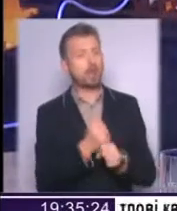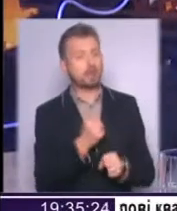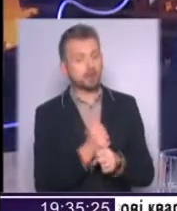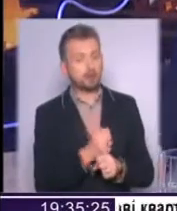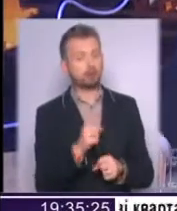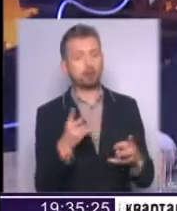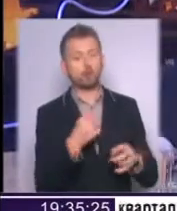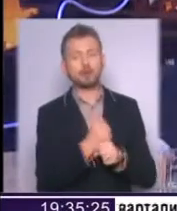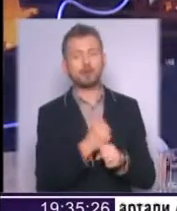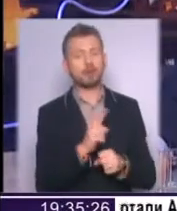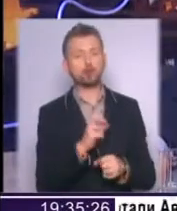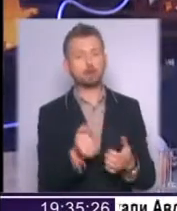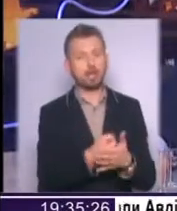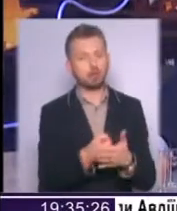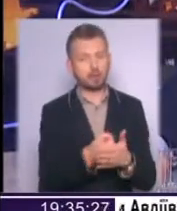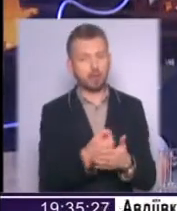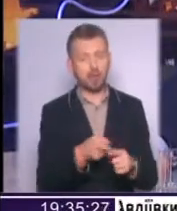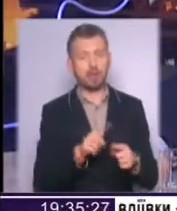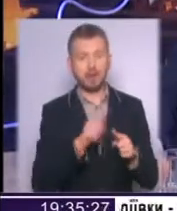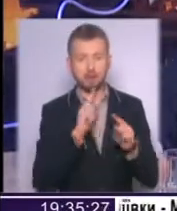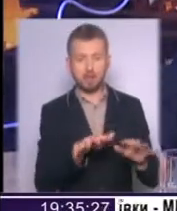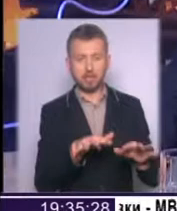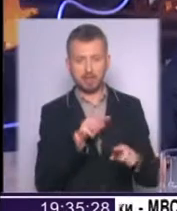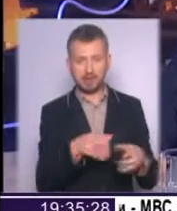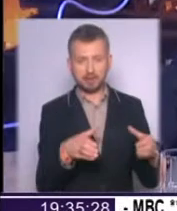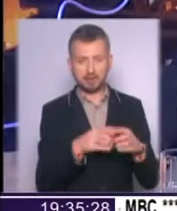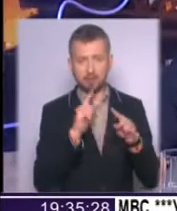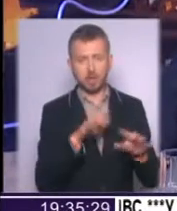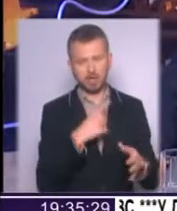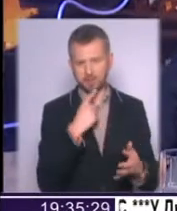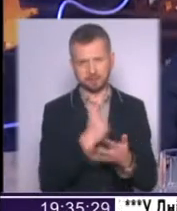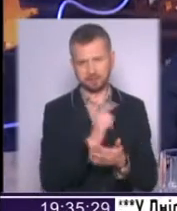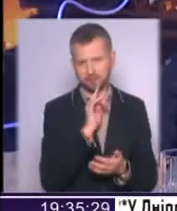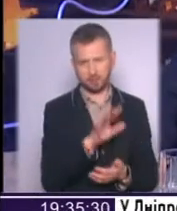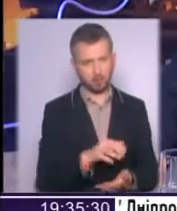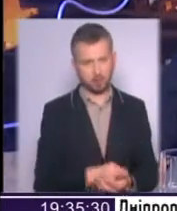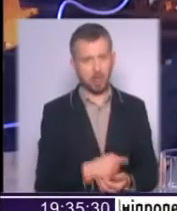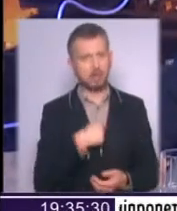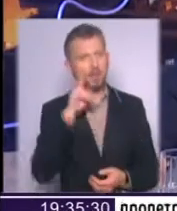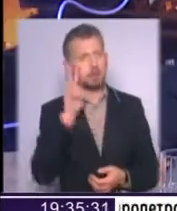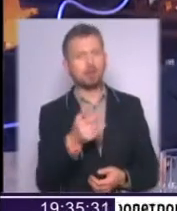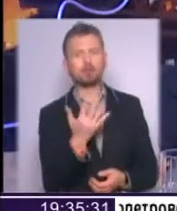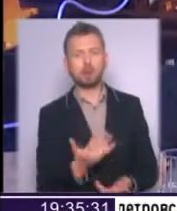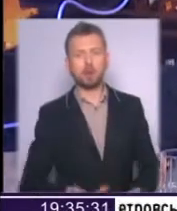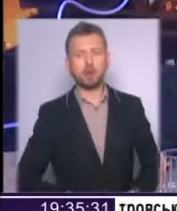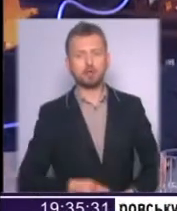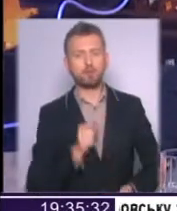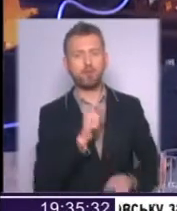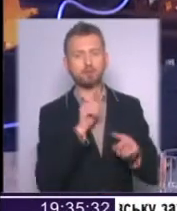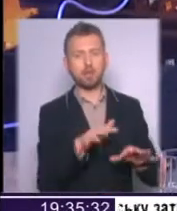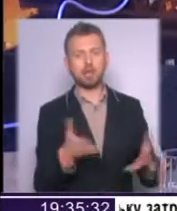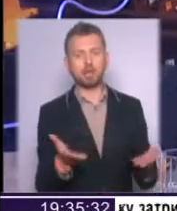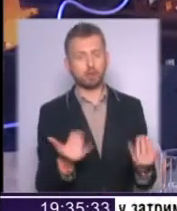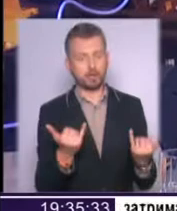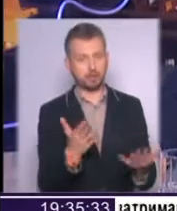нужно сделать для того, чтобы добиться? Этот парламент, этот состав парламента этого не примет. Я не знаю, сколько проживет тот парламент, который